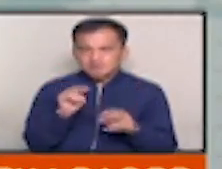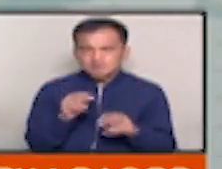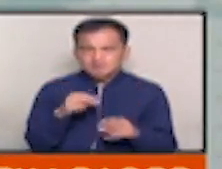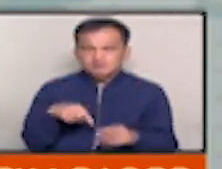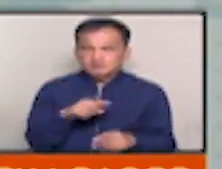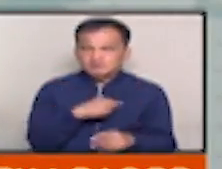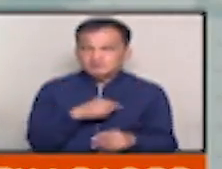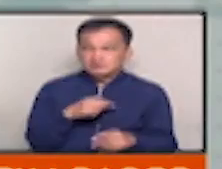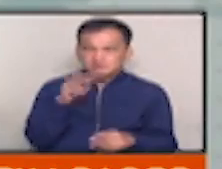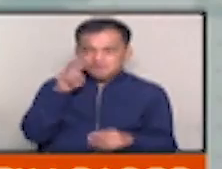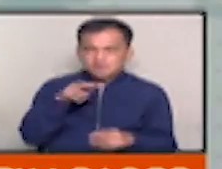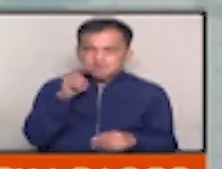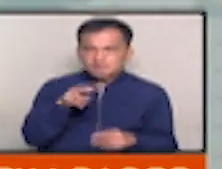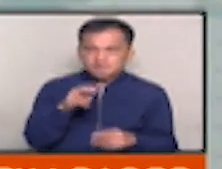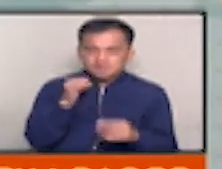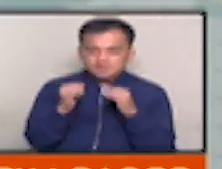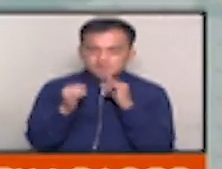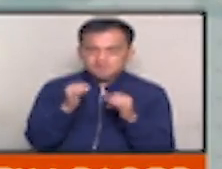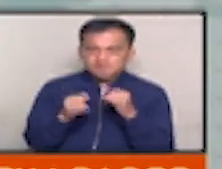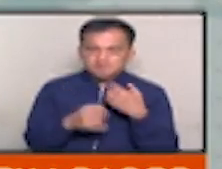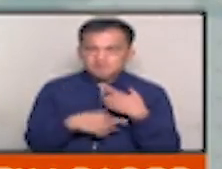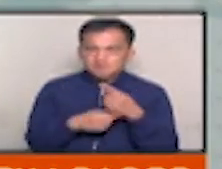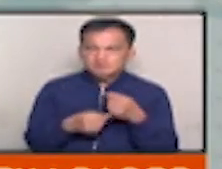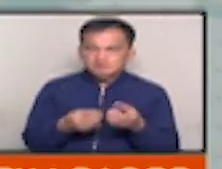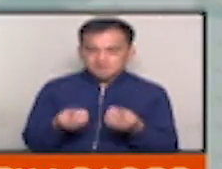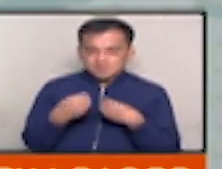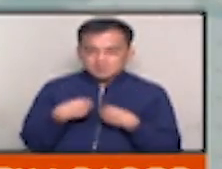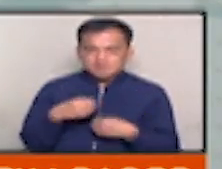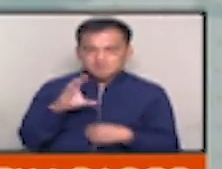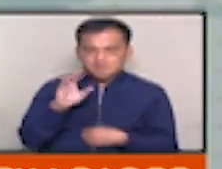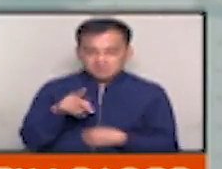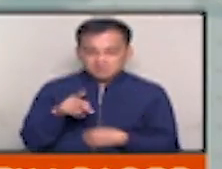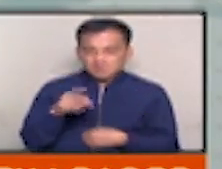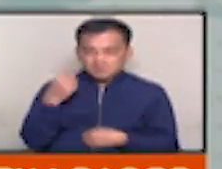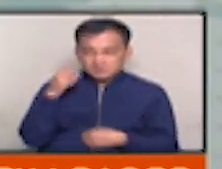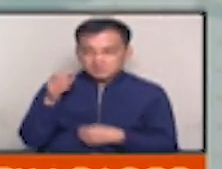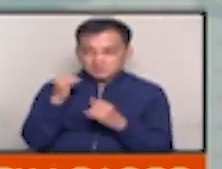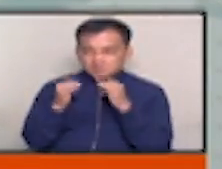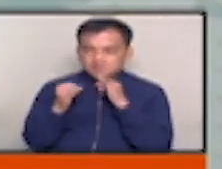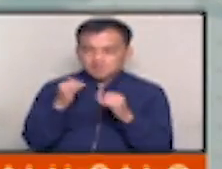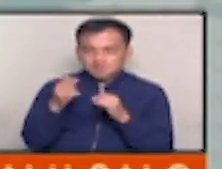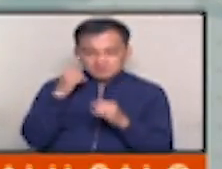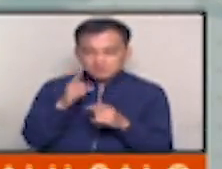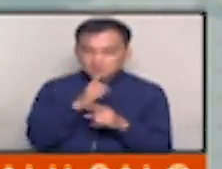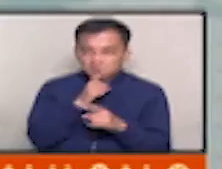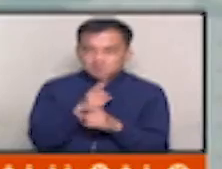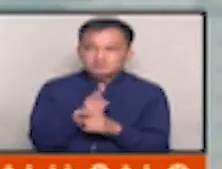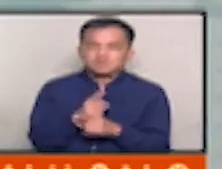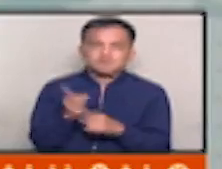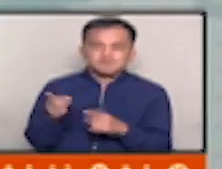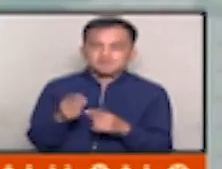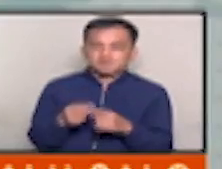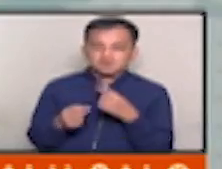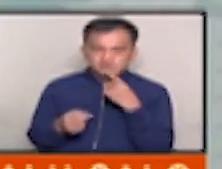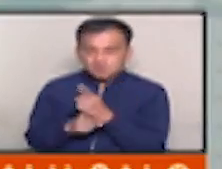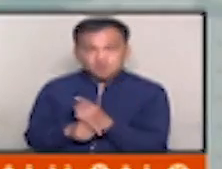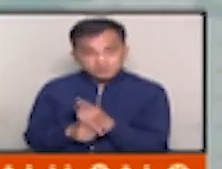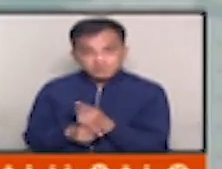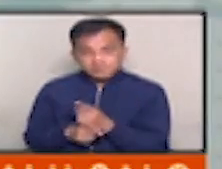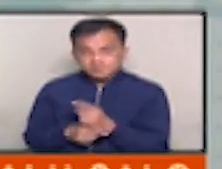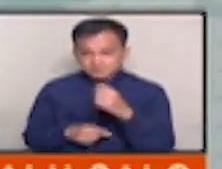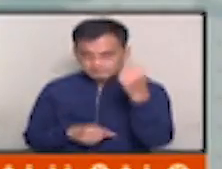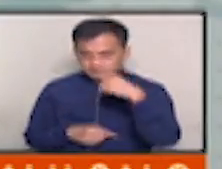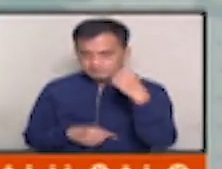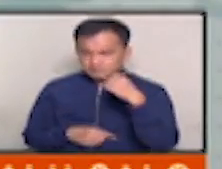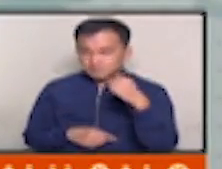namin yung video interview nyo doon sa Katiwala at bigyan nyo po sa amin opo. Yung cellphone number noon para interview namin, para masiguro talagang ganun po yung sinasabi nyo ay totoo. Yes,